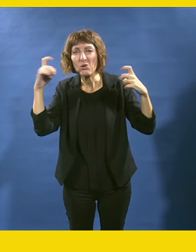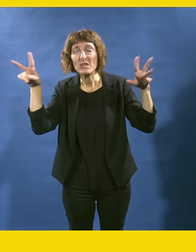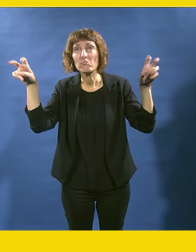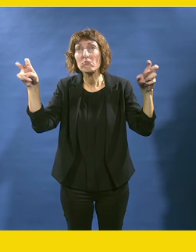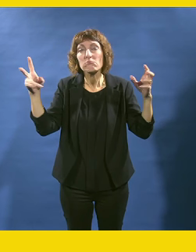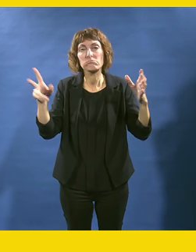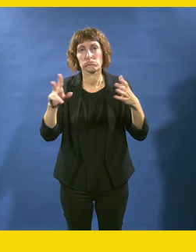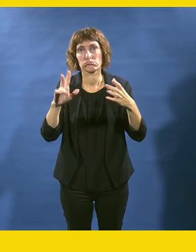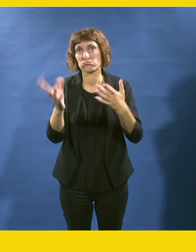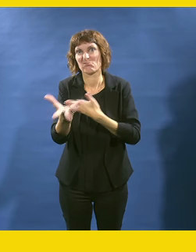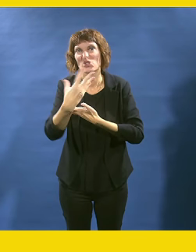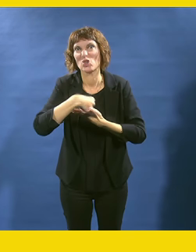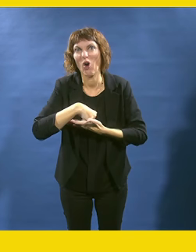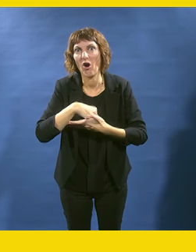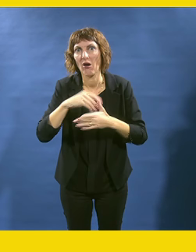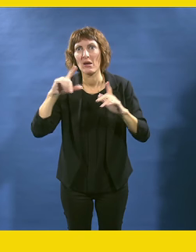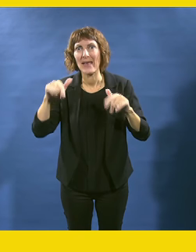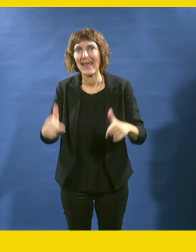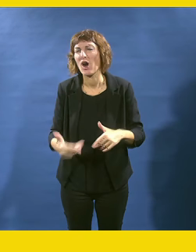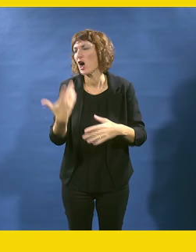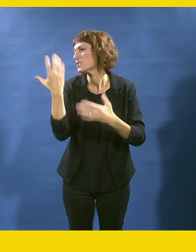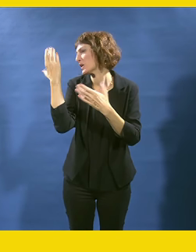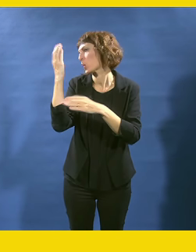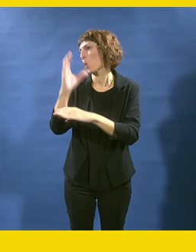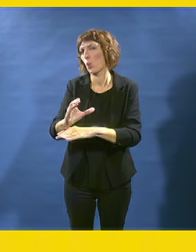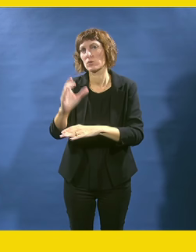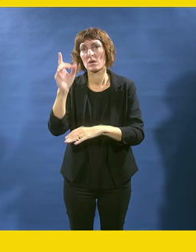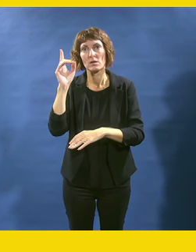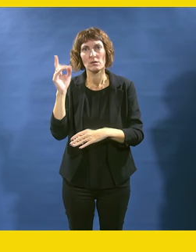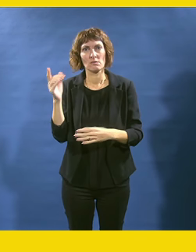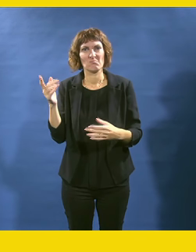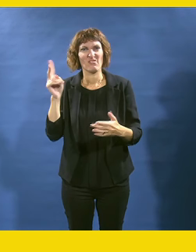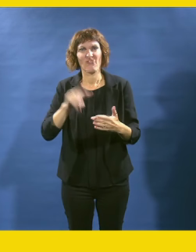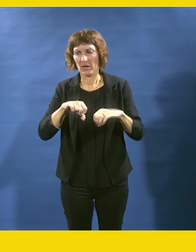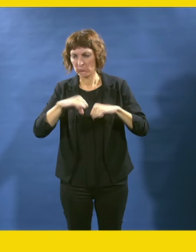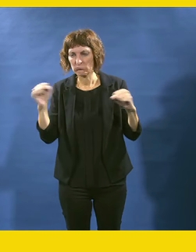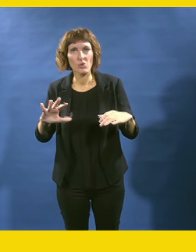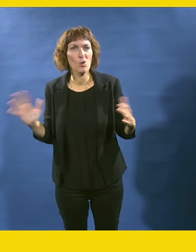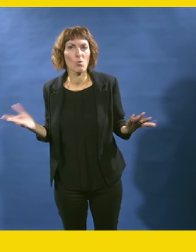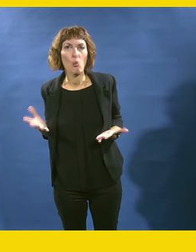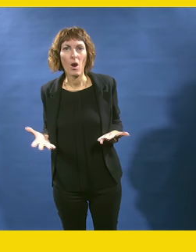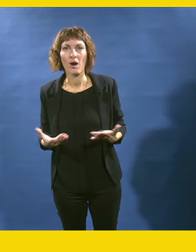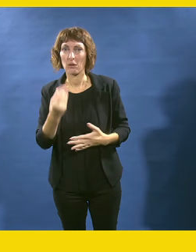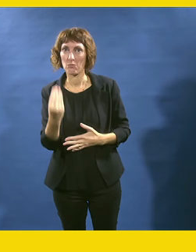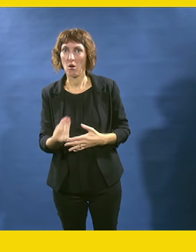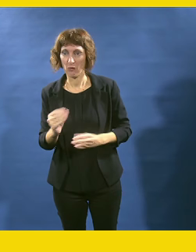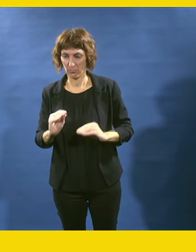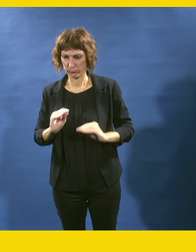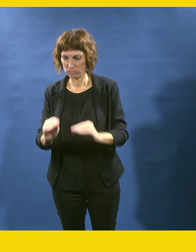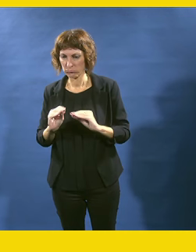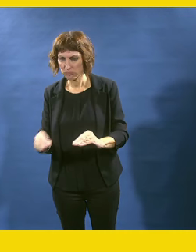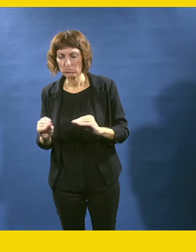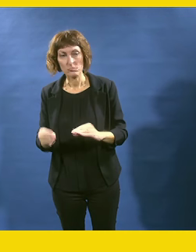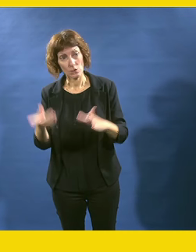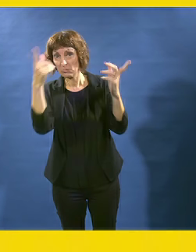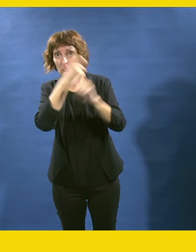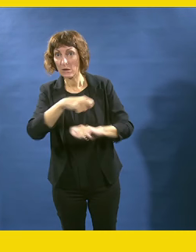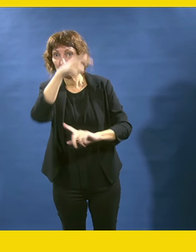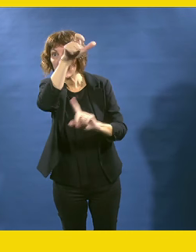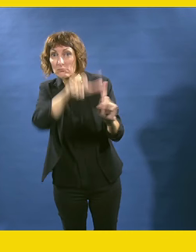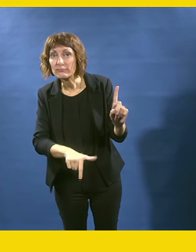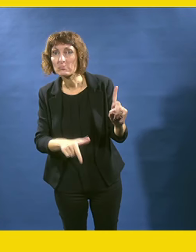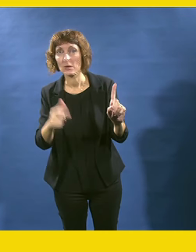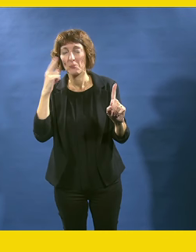l'école, parce qu'apprendre à nos enfants à respecter les autres, à identifier les violences quand ils les subissent, quand ils les commettent, enseigner